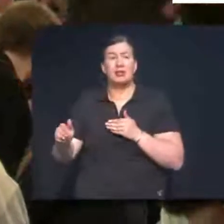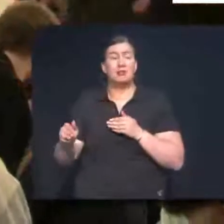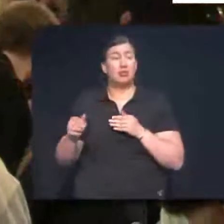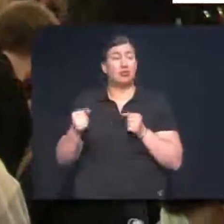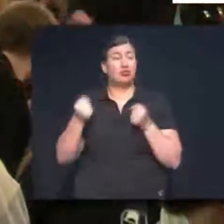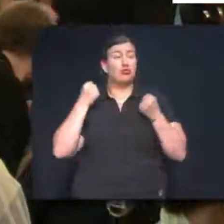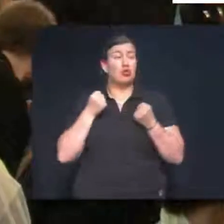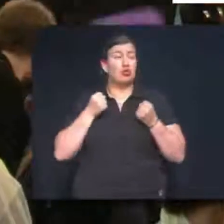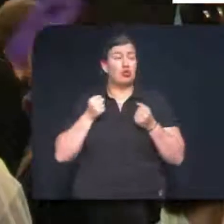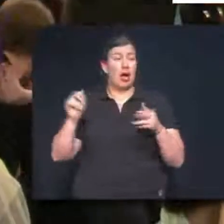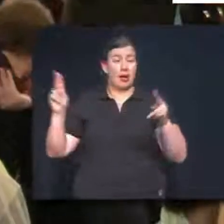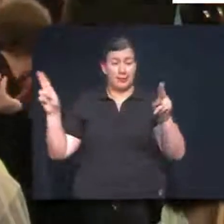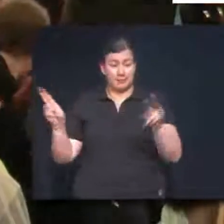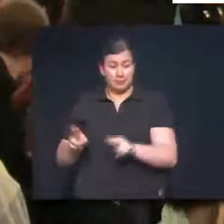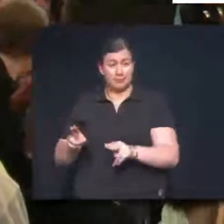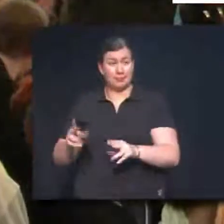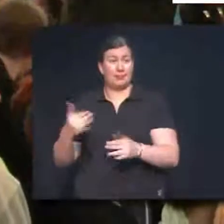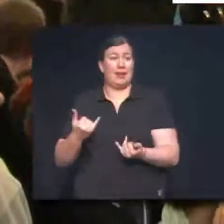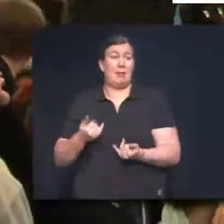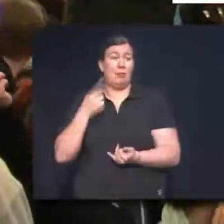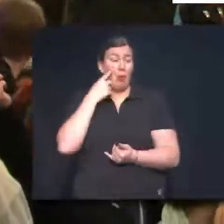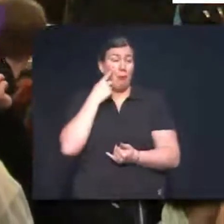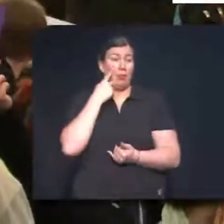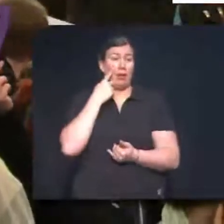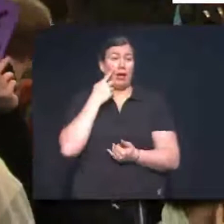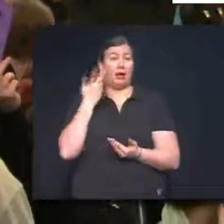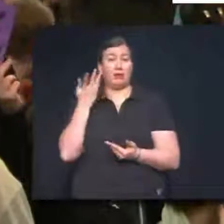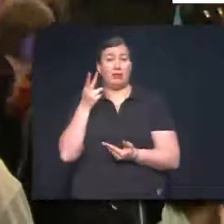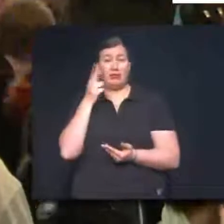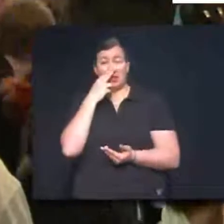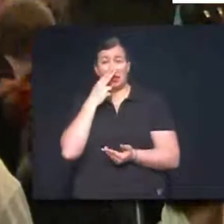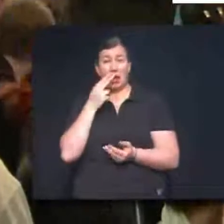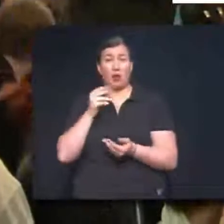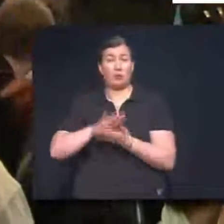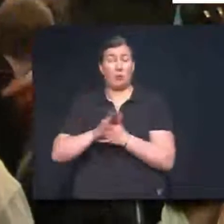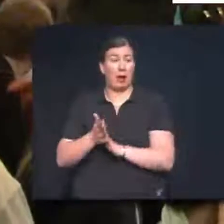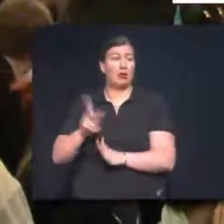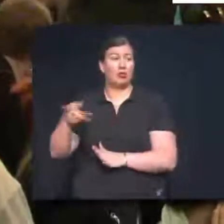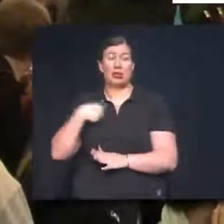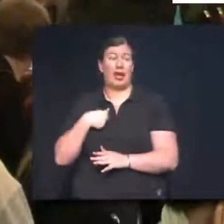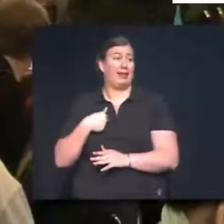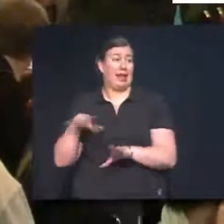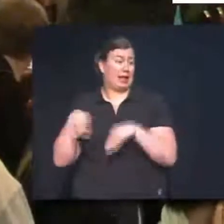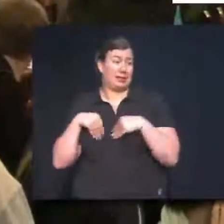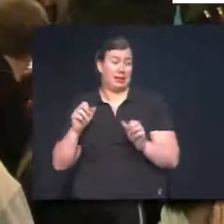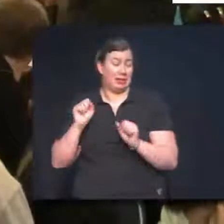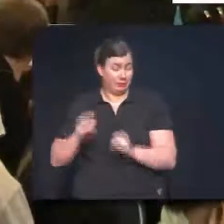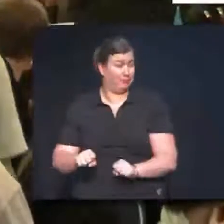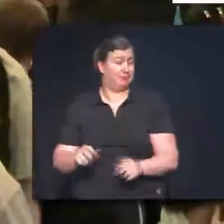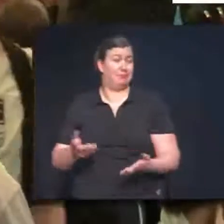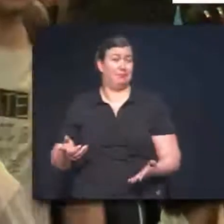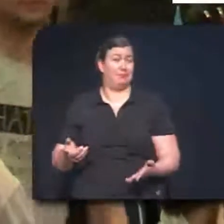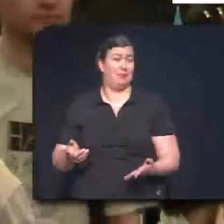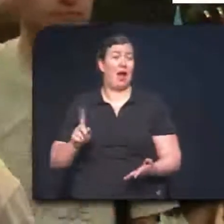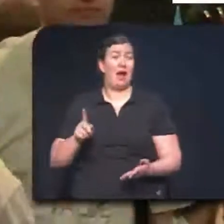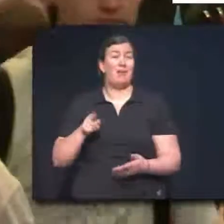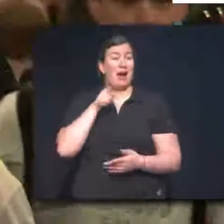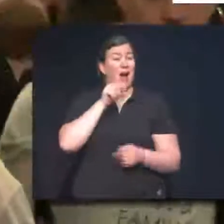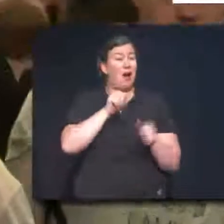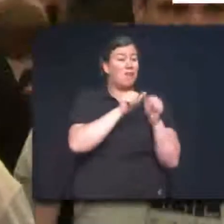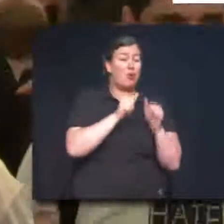Abschiebepraxis ist nicht akzeptabel aber ich diese Anfrage des Modul 6 geht soweit